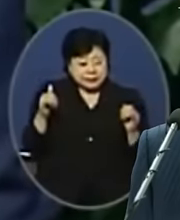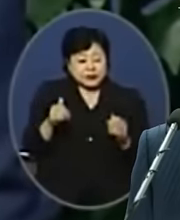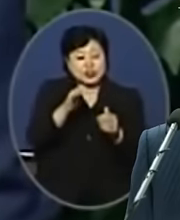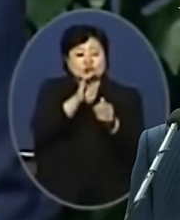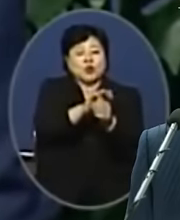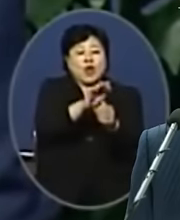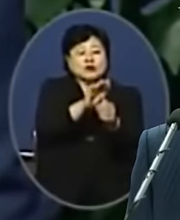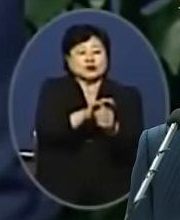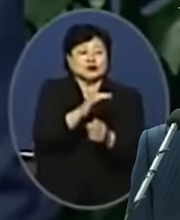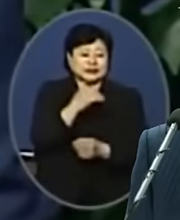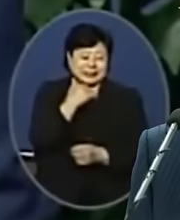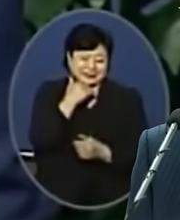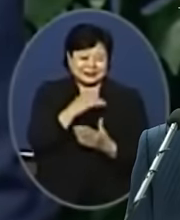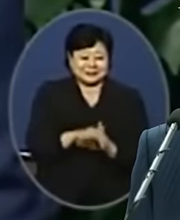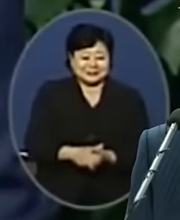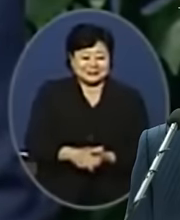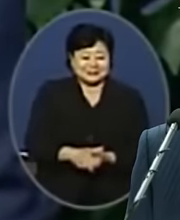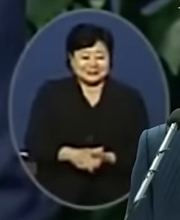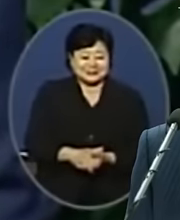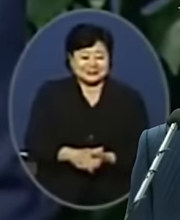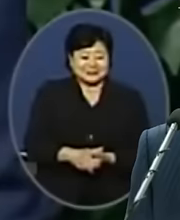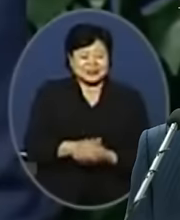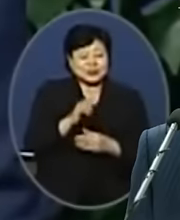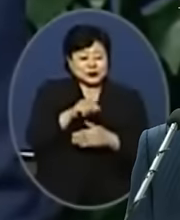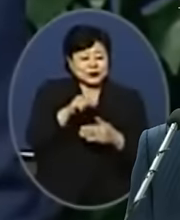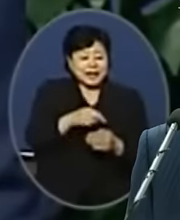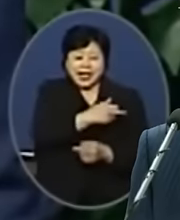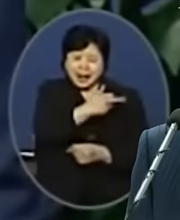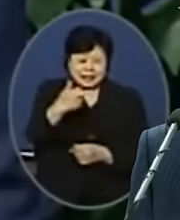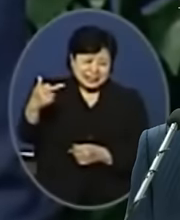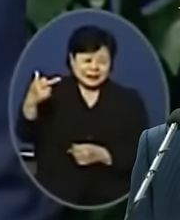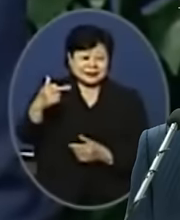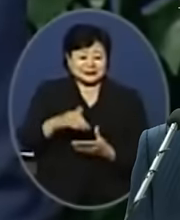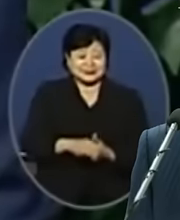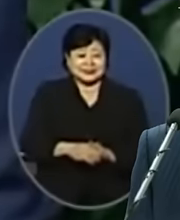여러분을 도와주려고 기다리고 있는 것입니다. 그 중에도 가장